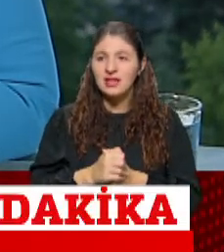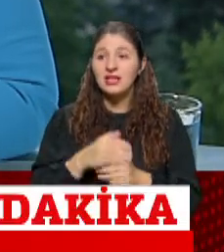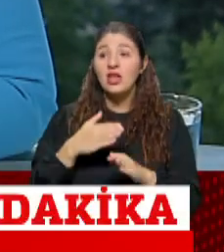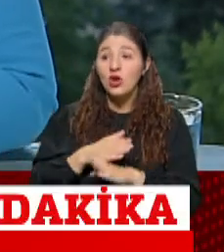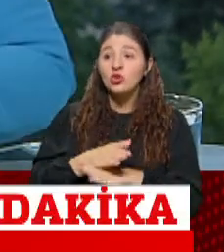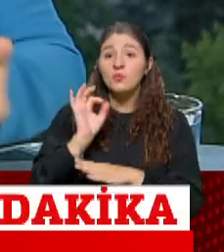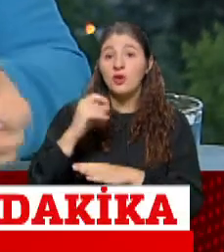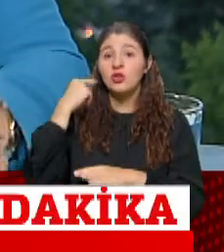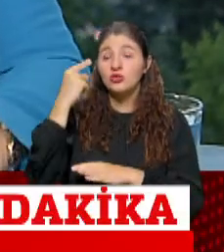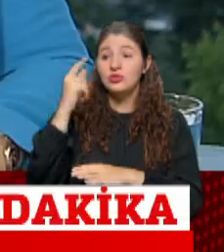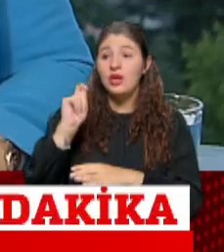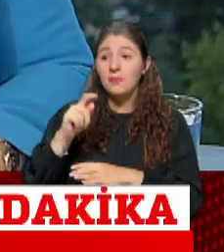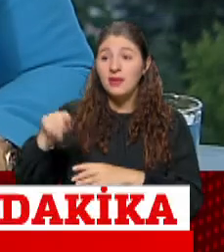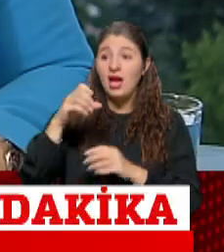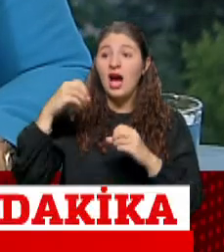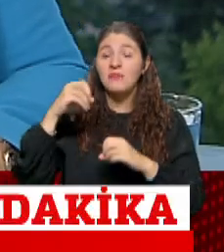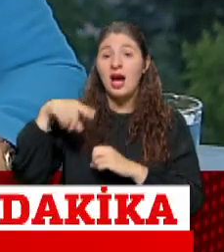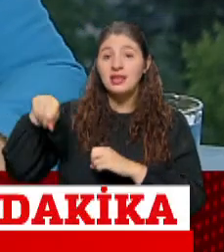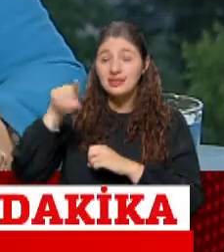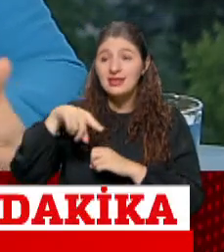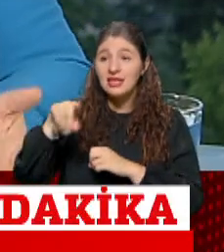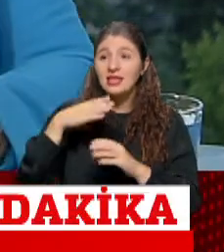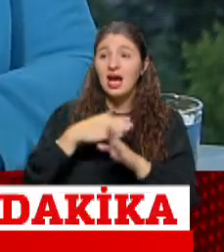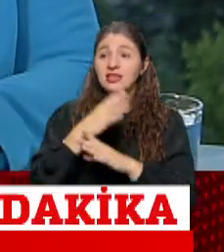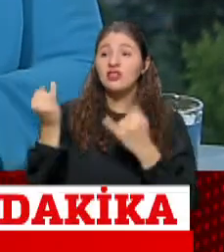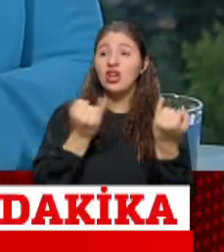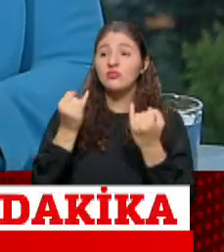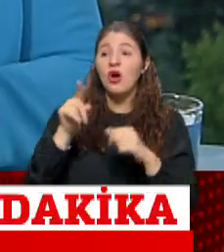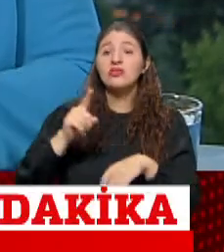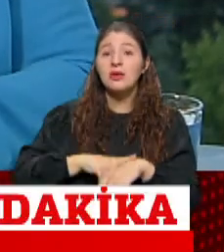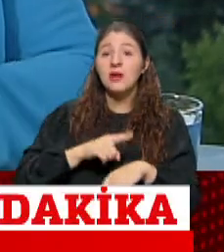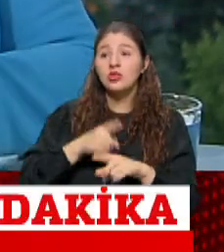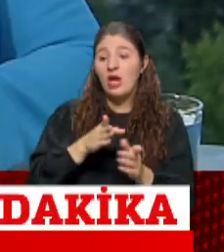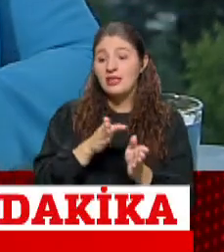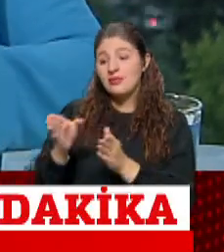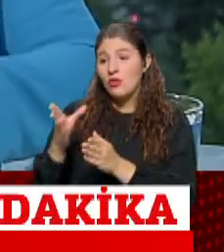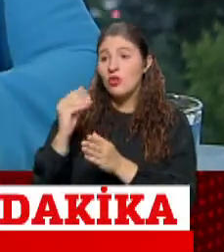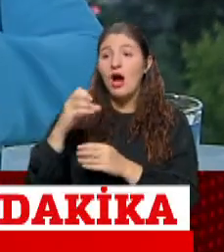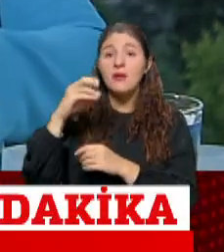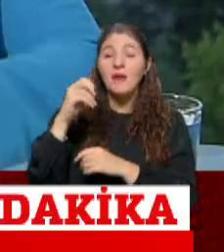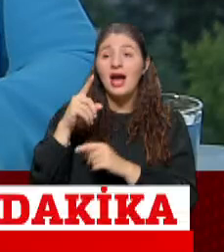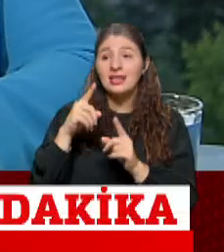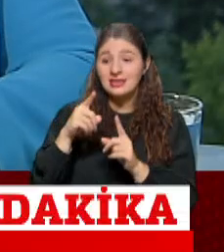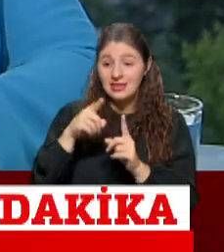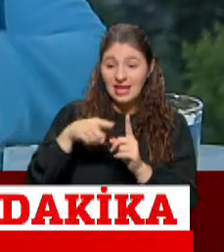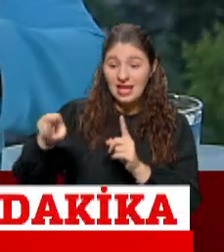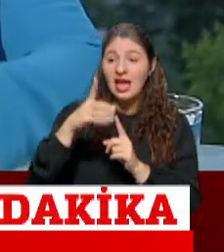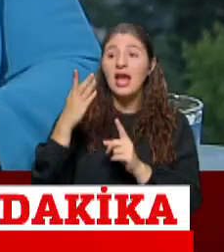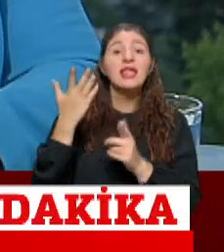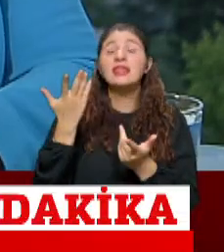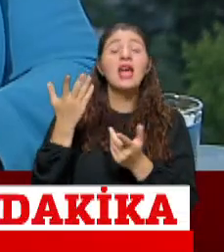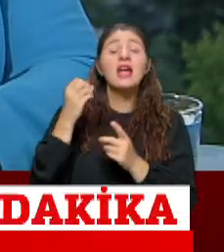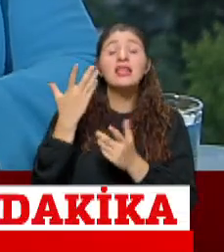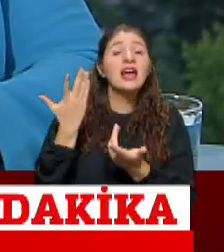Daha doğrusu böyle düşünen AK Partililerden aslında tartışma o zaman da şuraya geliyor. AK Parti ne kadar vatandaşı dinliyor, ne